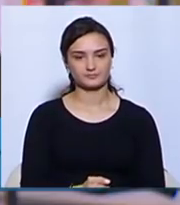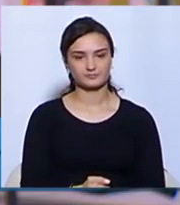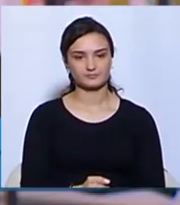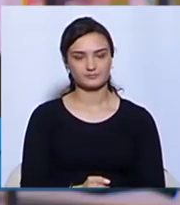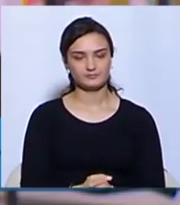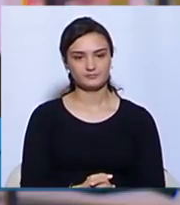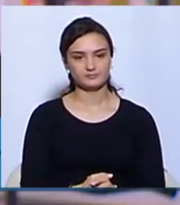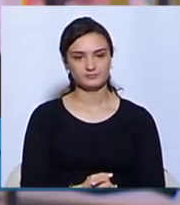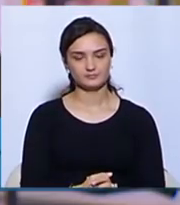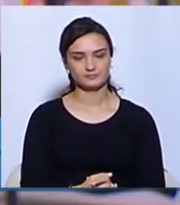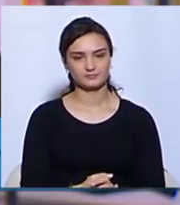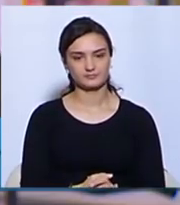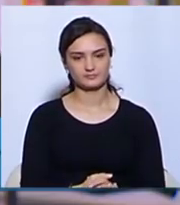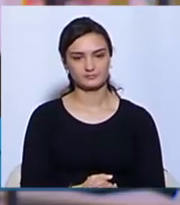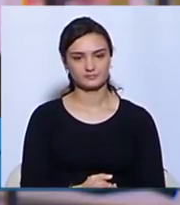ამ ნაწილს